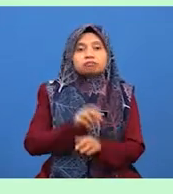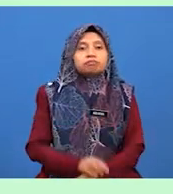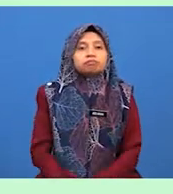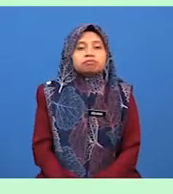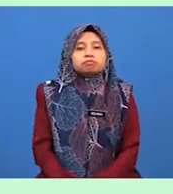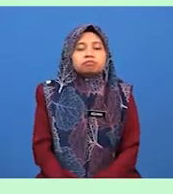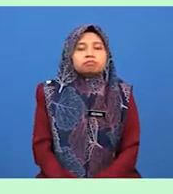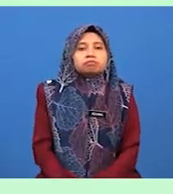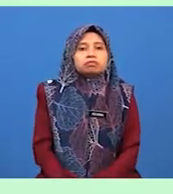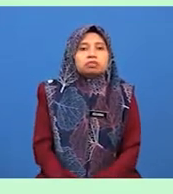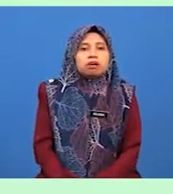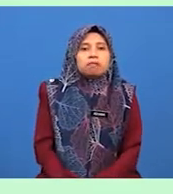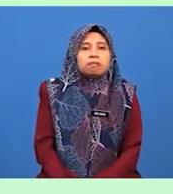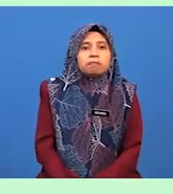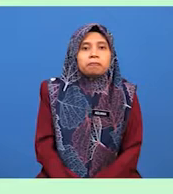Ke.